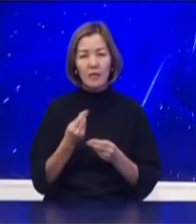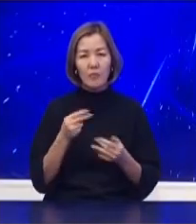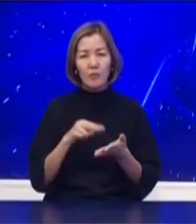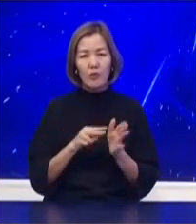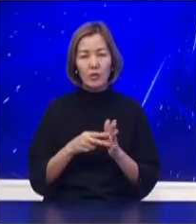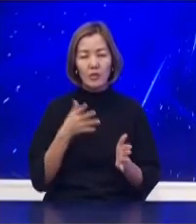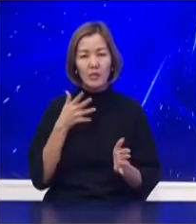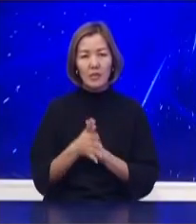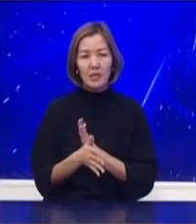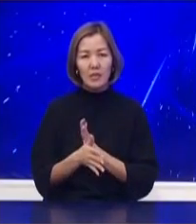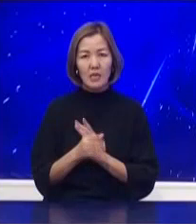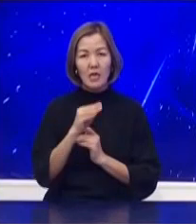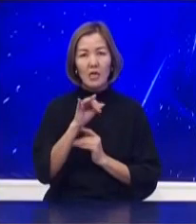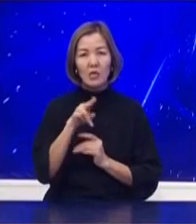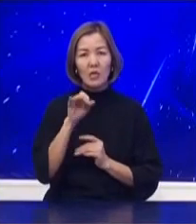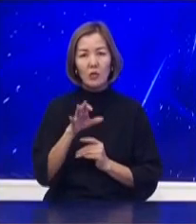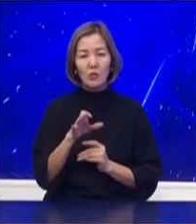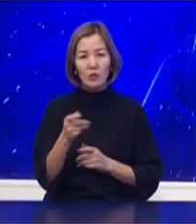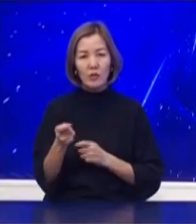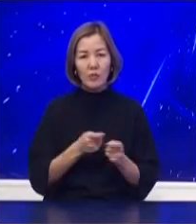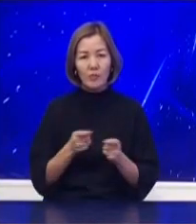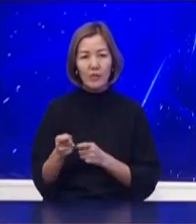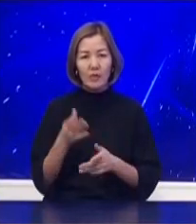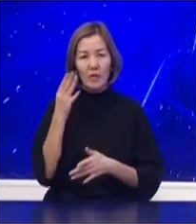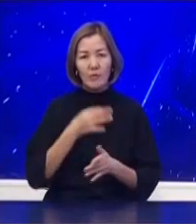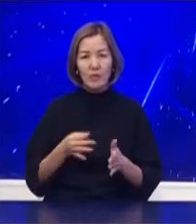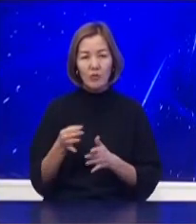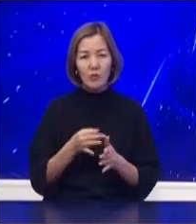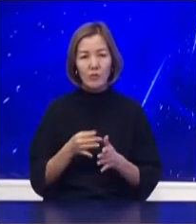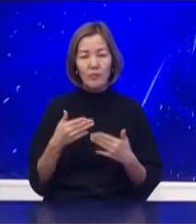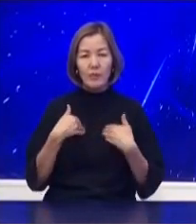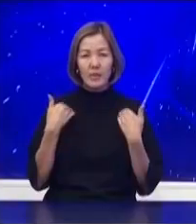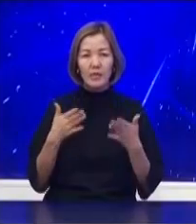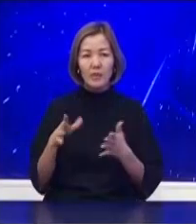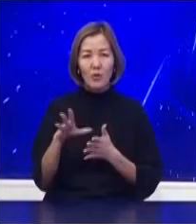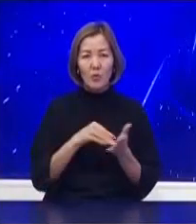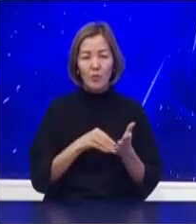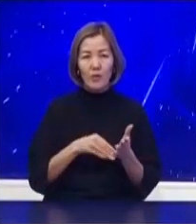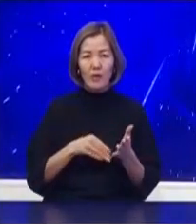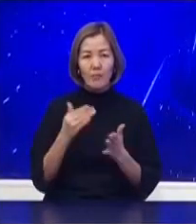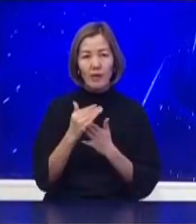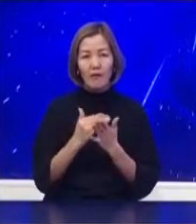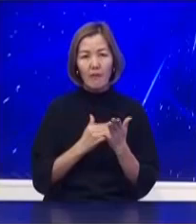Жандос Сабит руководитель управления цифровых технологий Алматинской области представил ход реализации